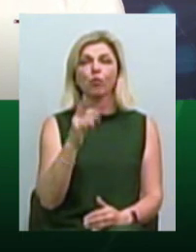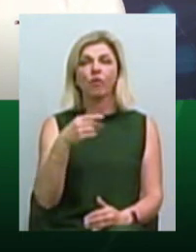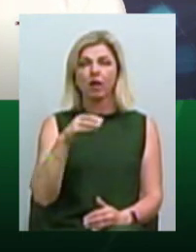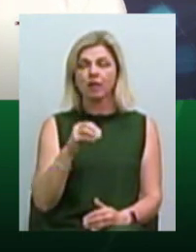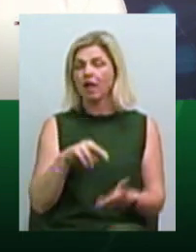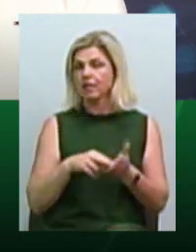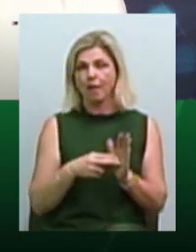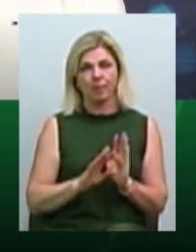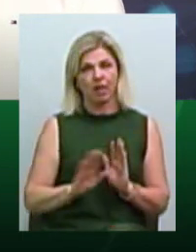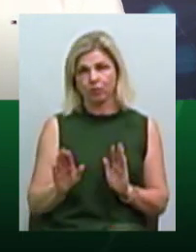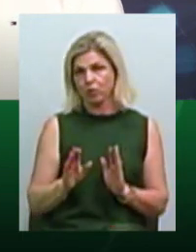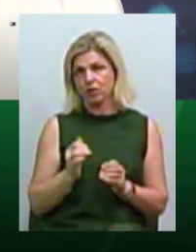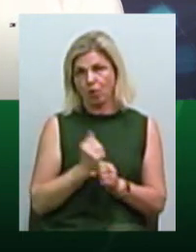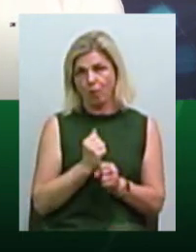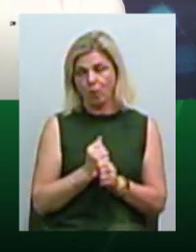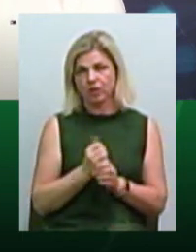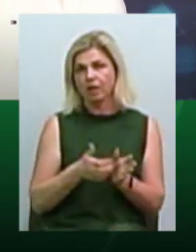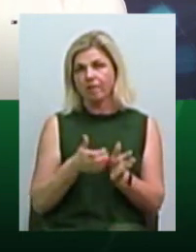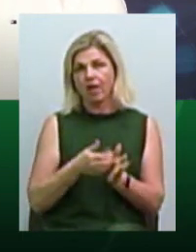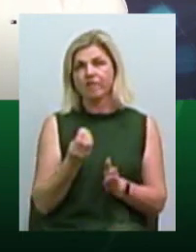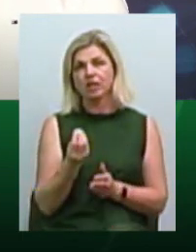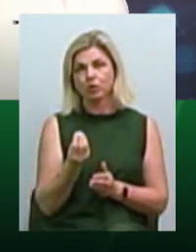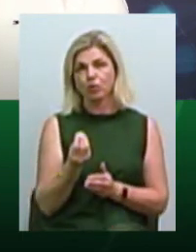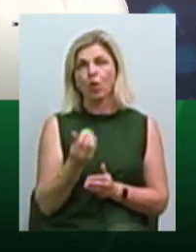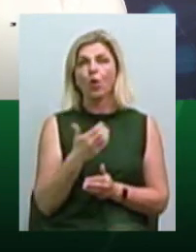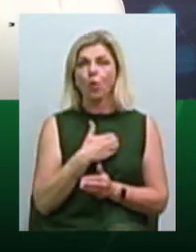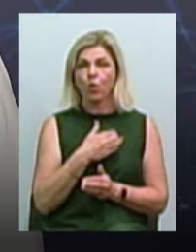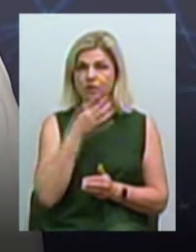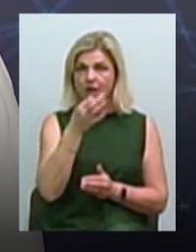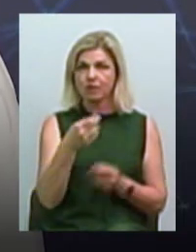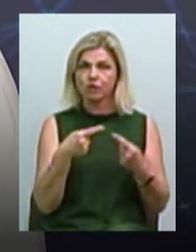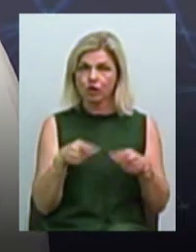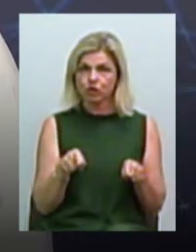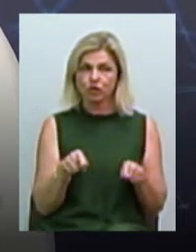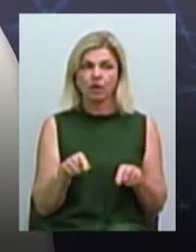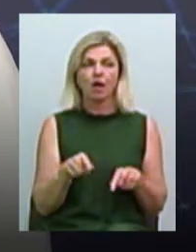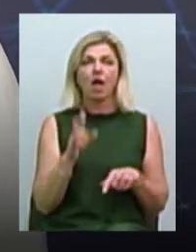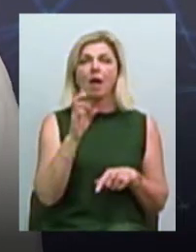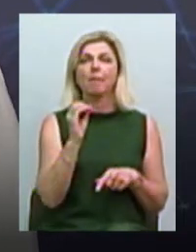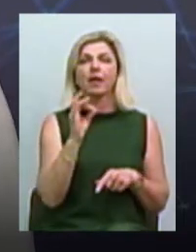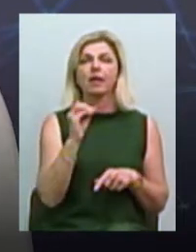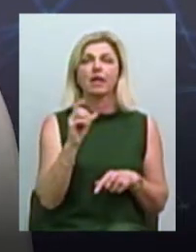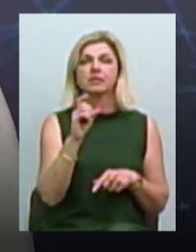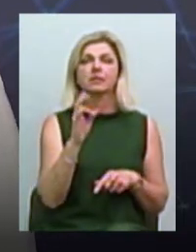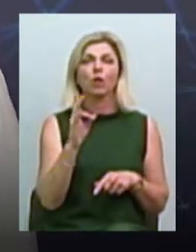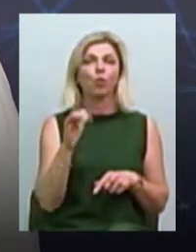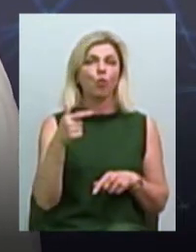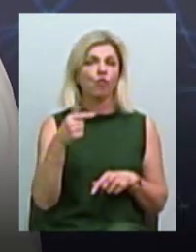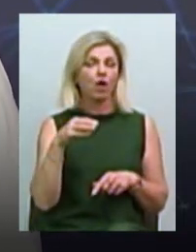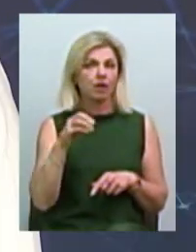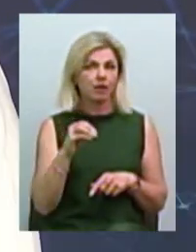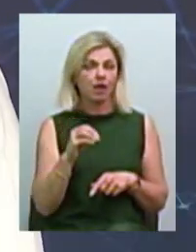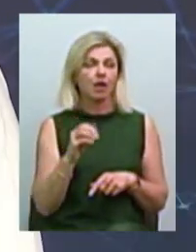робіт через нестачу фінансування. Але хочу зазначити інше, що Березнеговата, дорога